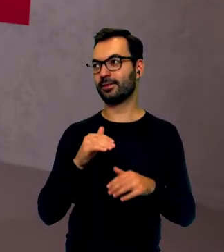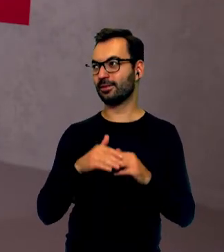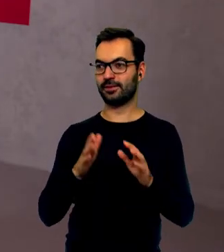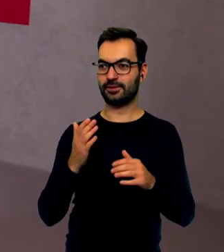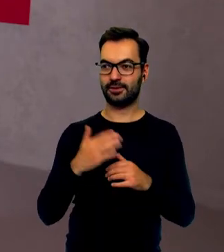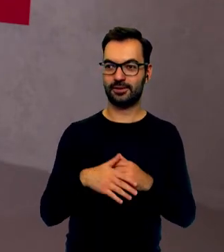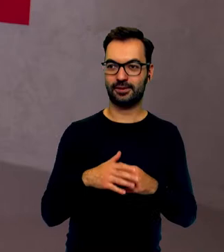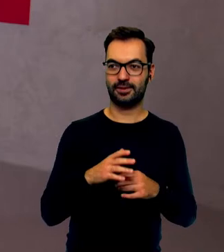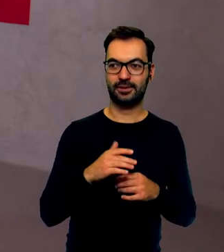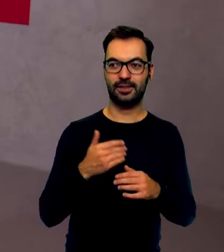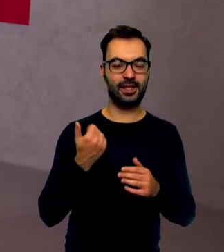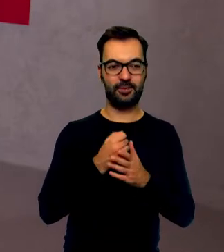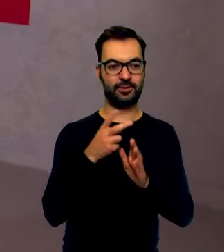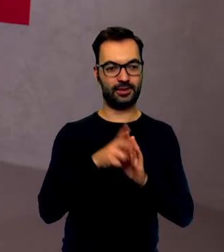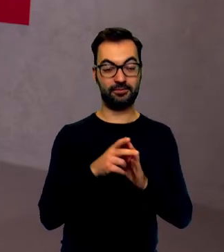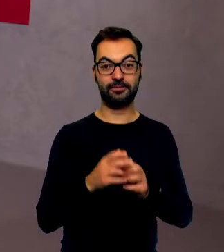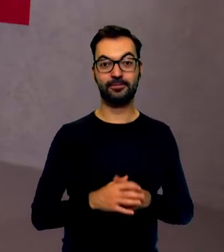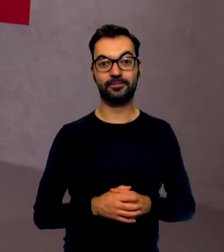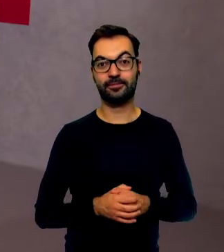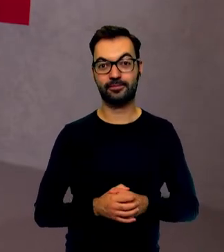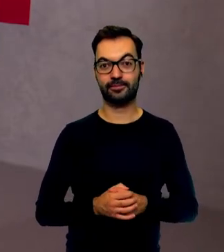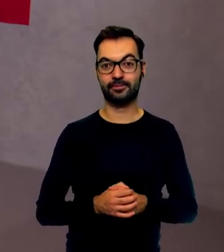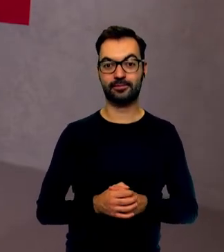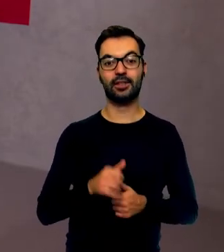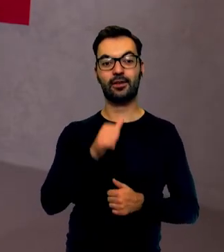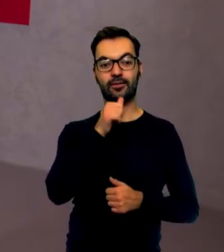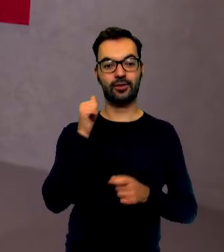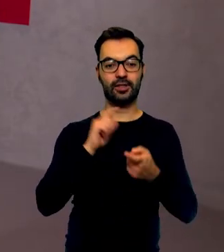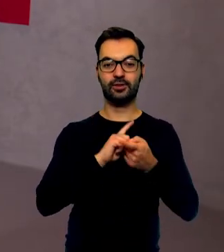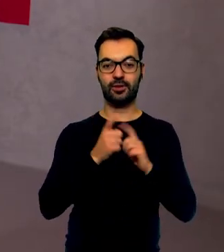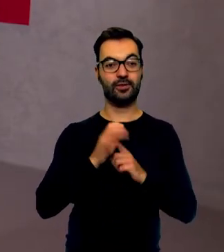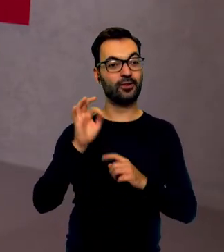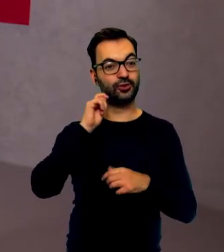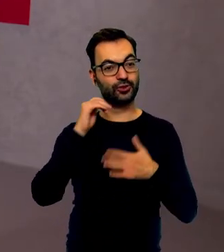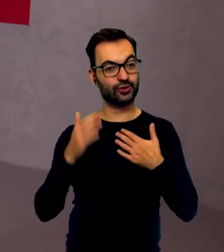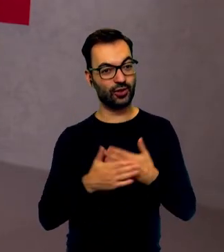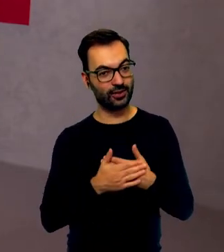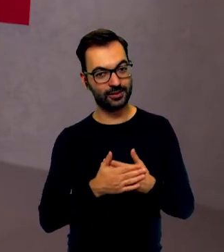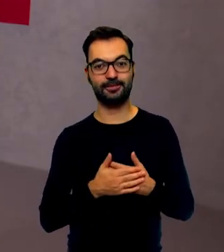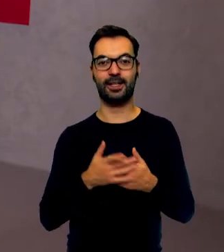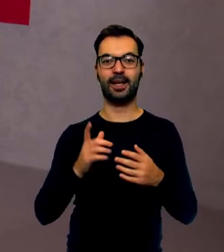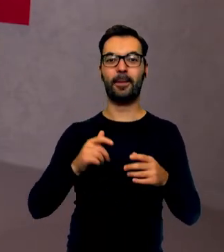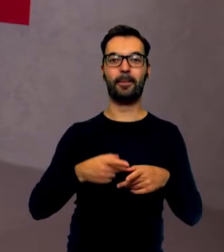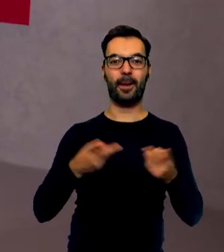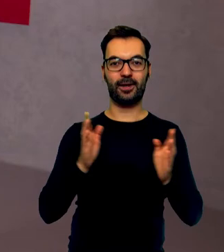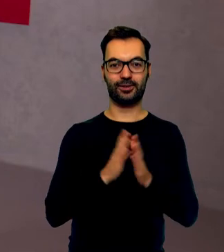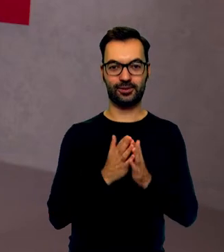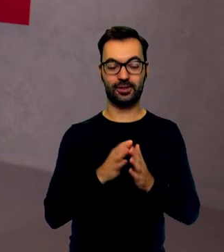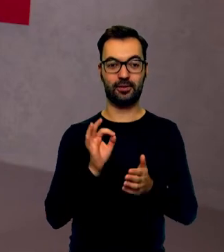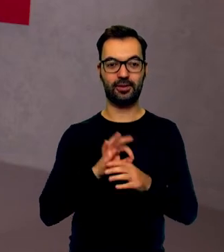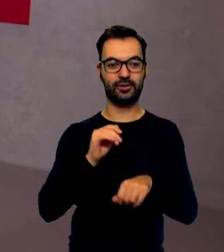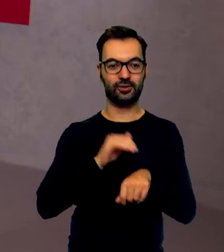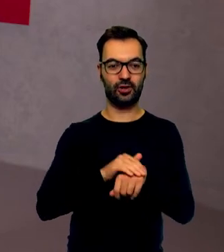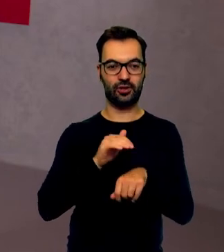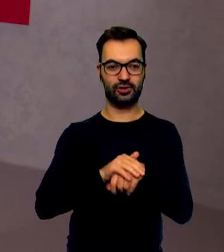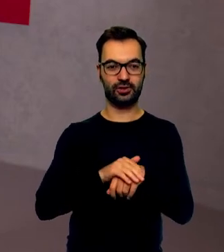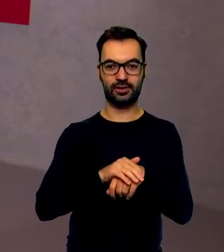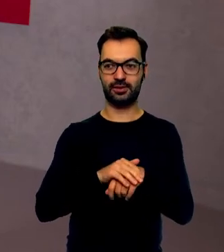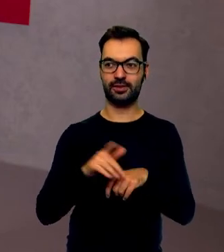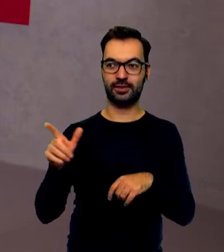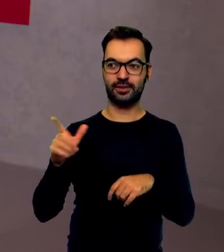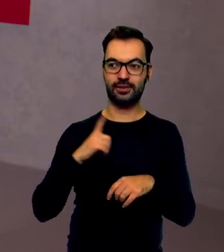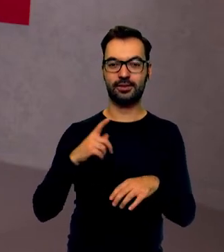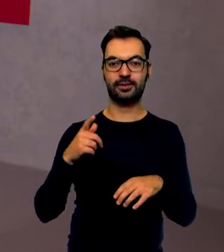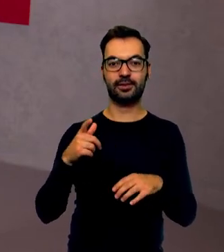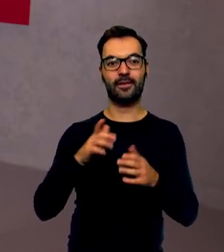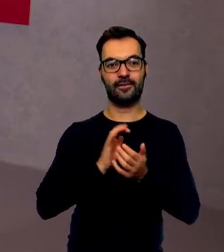poza kamerą. Natomiast ja wczoraj spotkałam Twoją żonę na premierze książki, zresztą koleżanki z jednej stajni, że